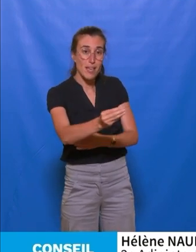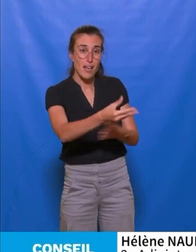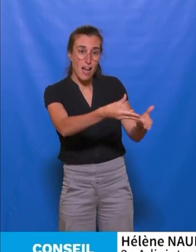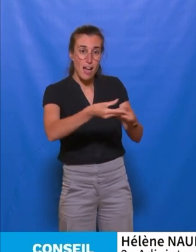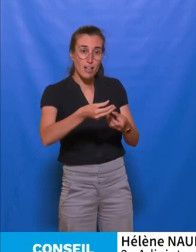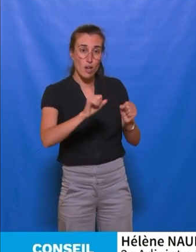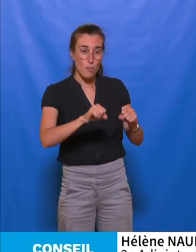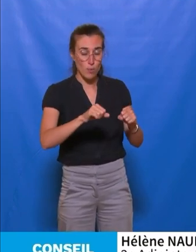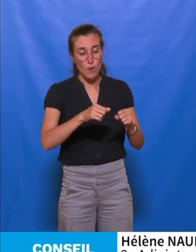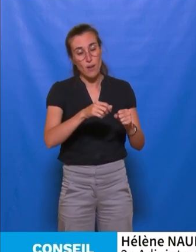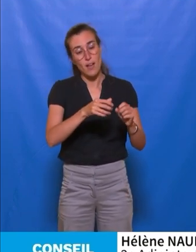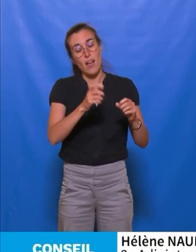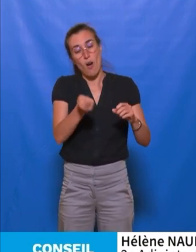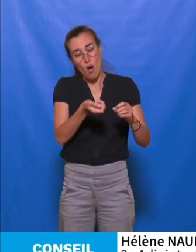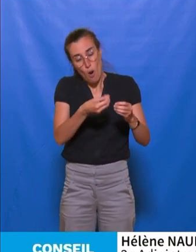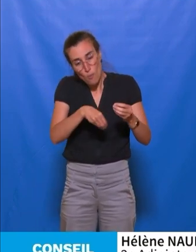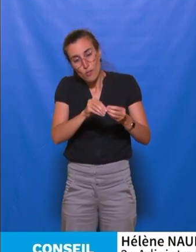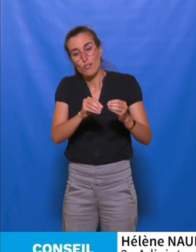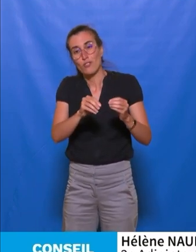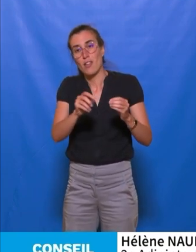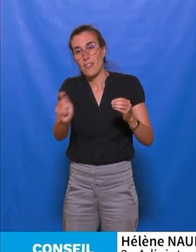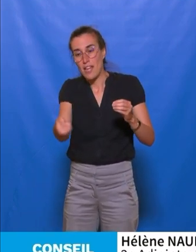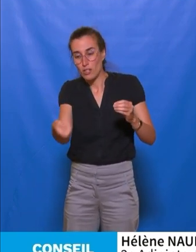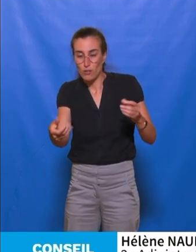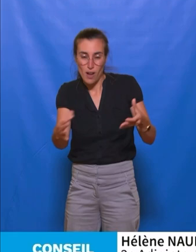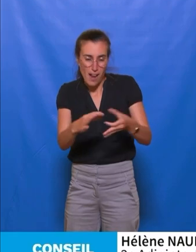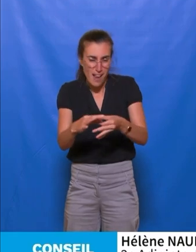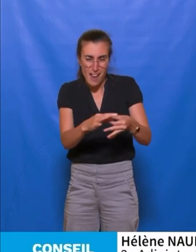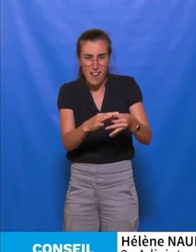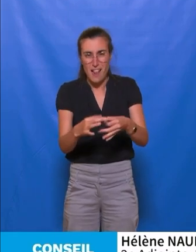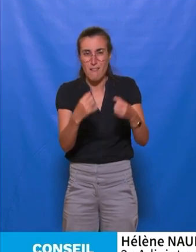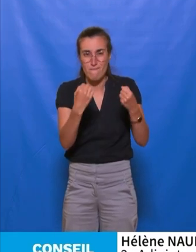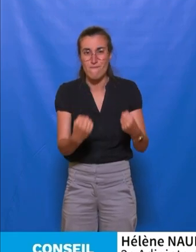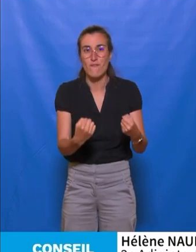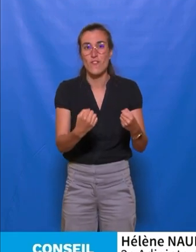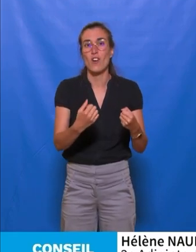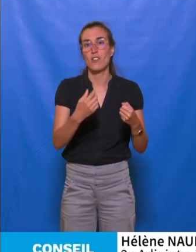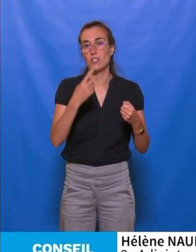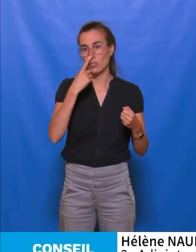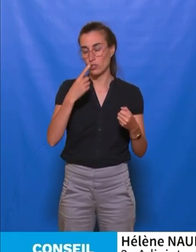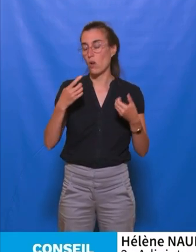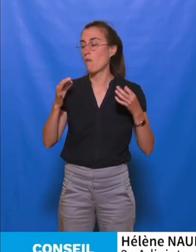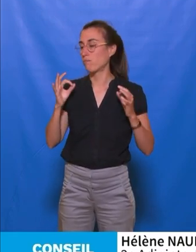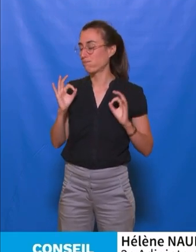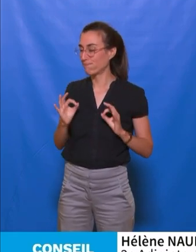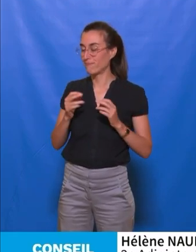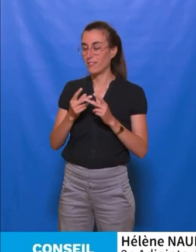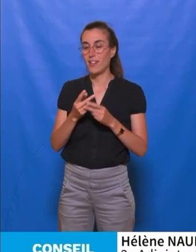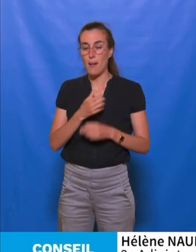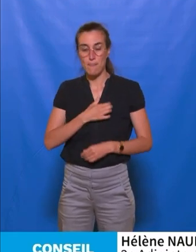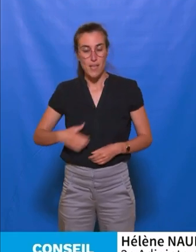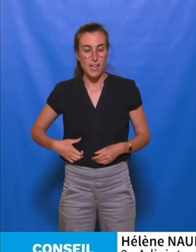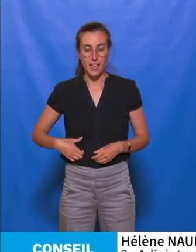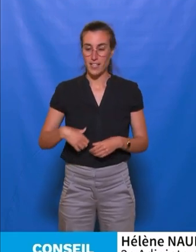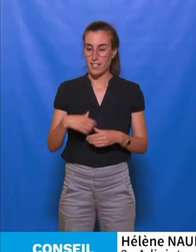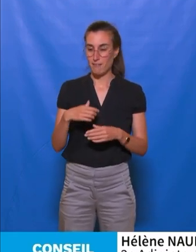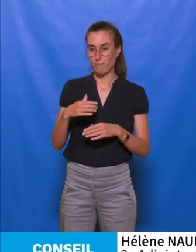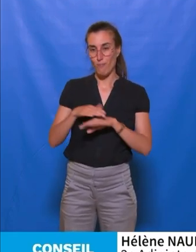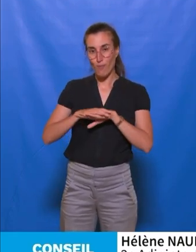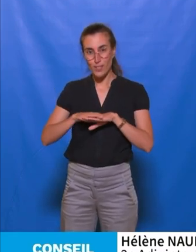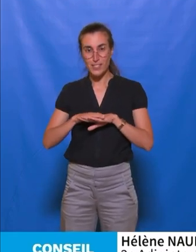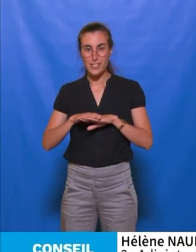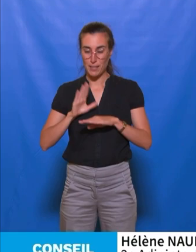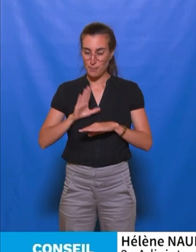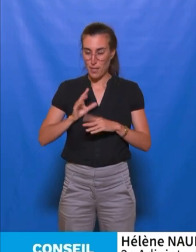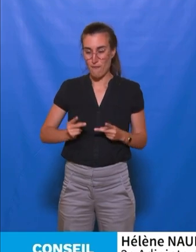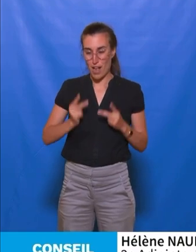qui va être renforcé. Ça rentre complètement dans la ligne de ce qu'on porte à la ville de Nantes, donc pour l'accès à la nature. Et